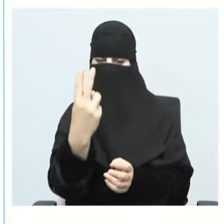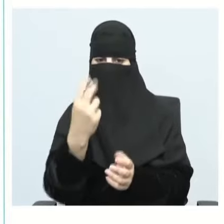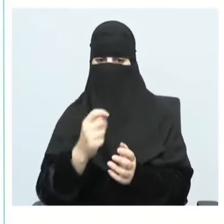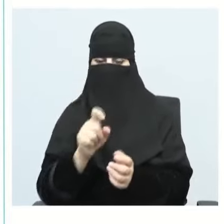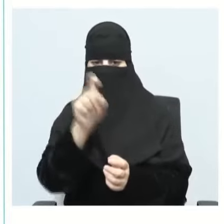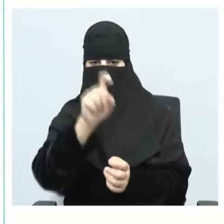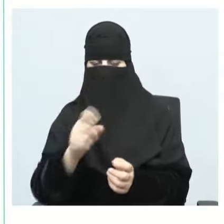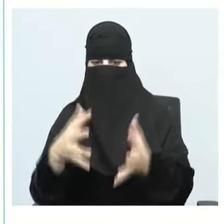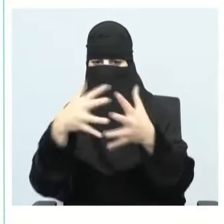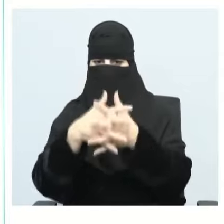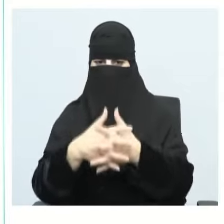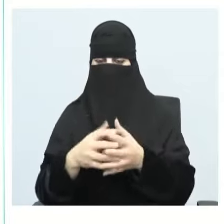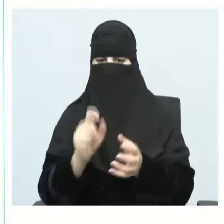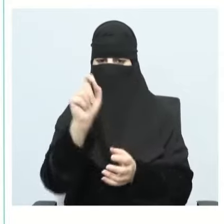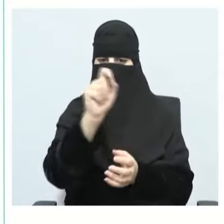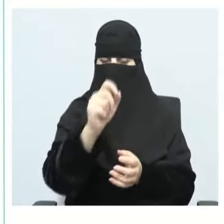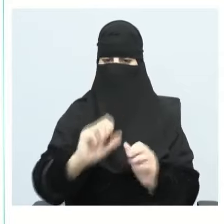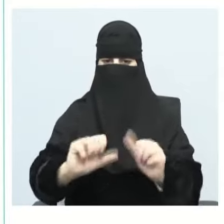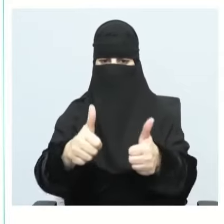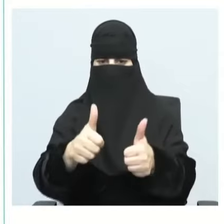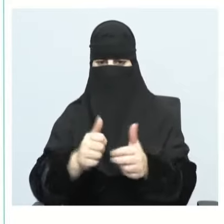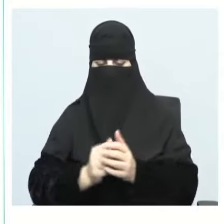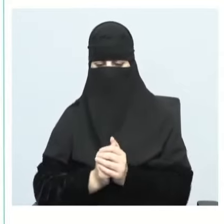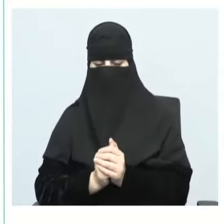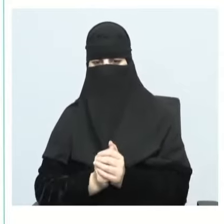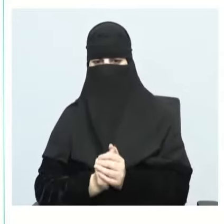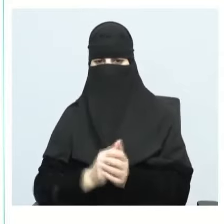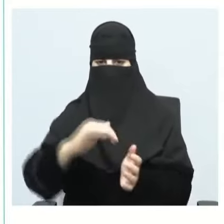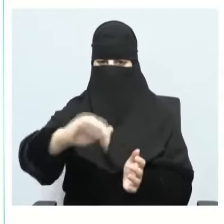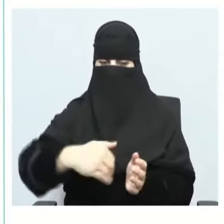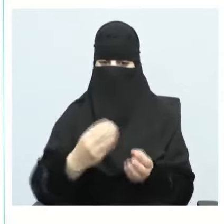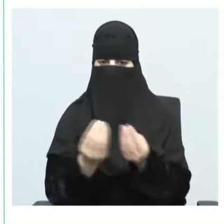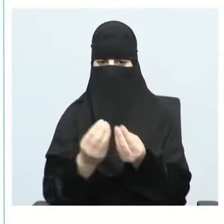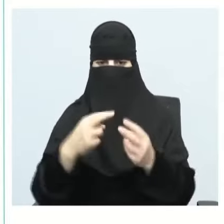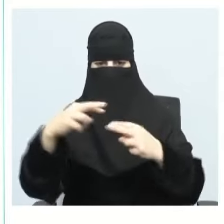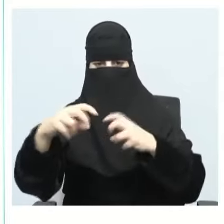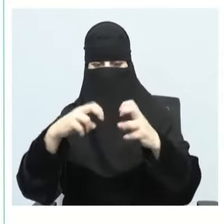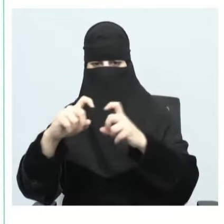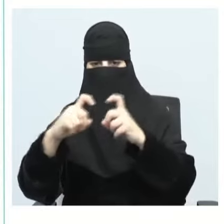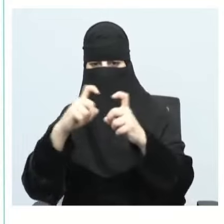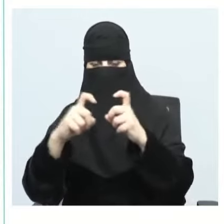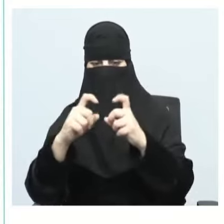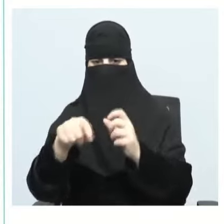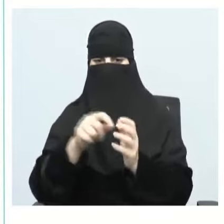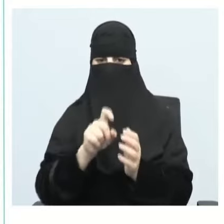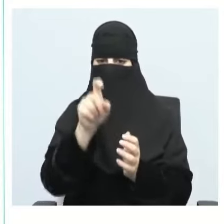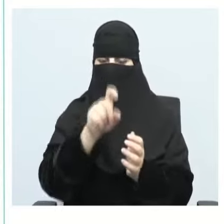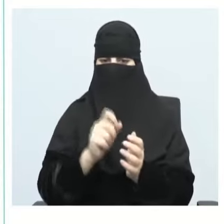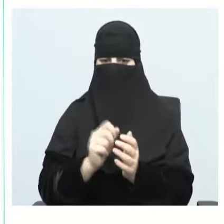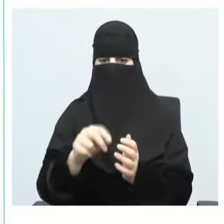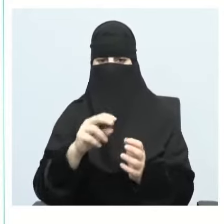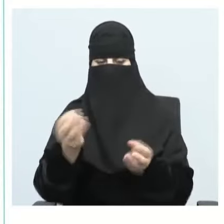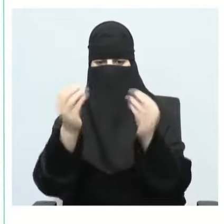ما مجموع النقاط الممكن ان نتناقش في هذا السؤال افهم ما هي المعطيات